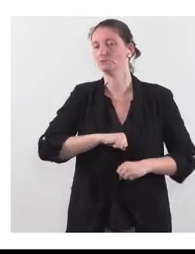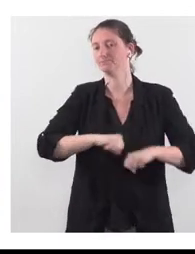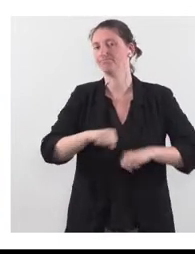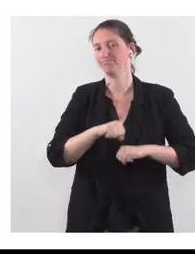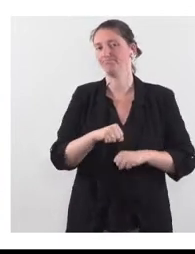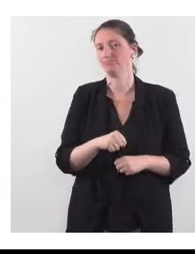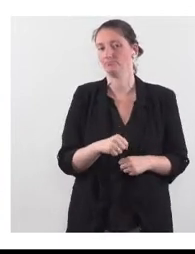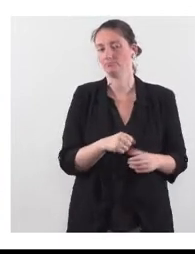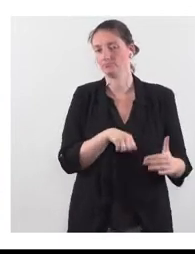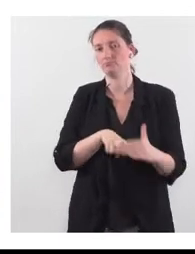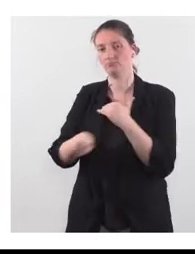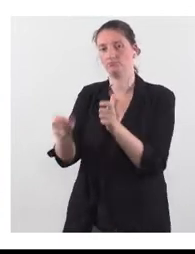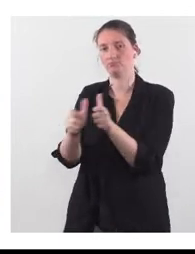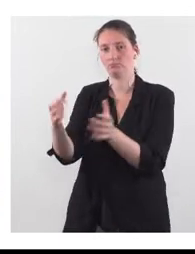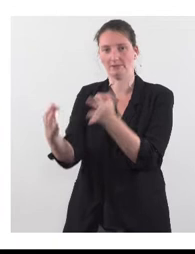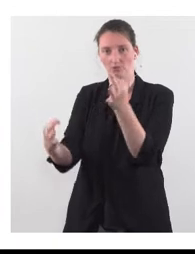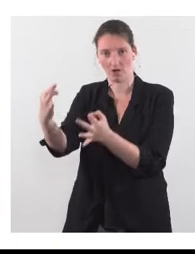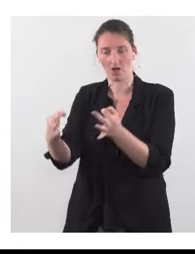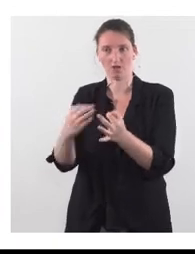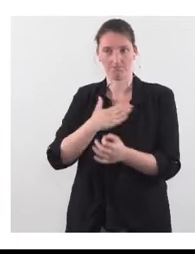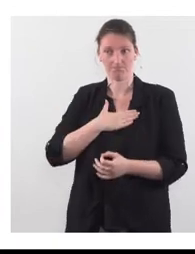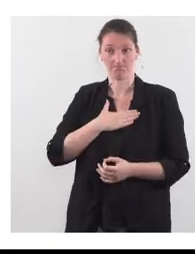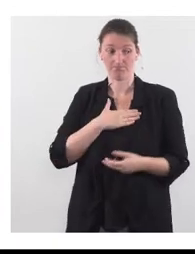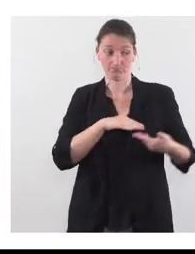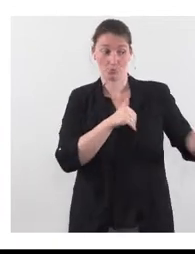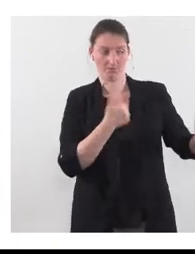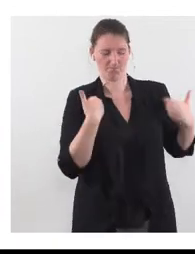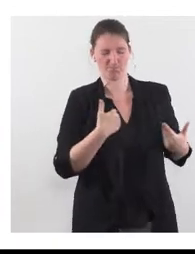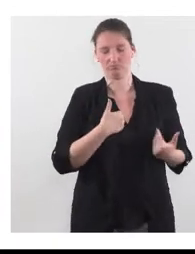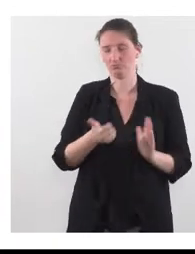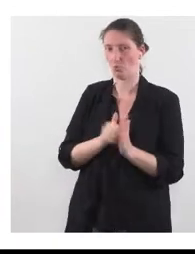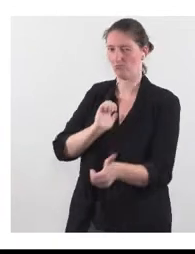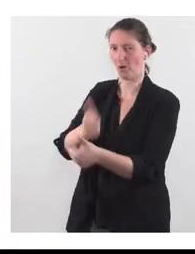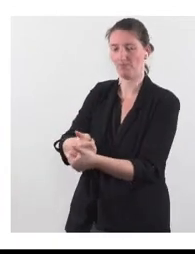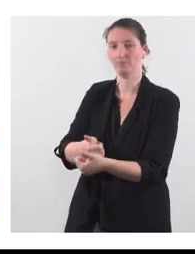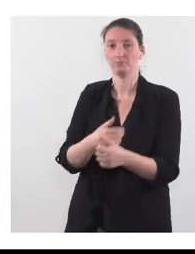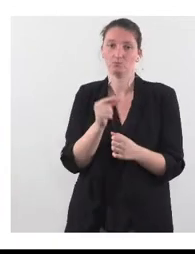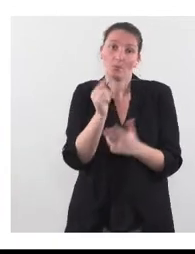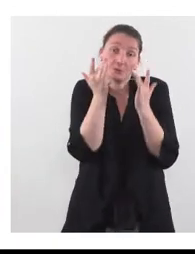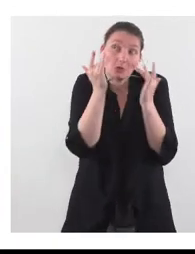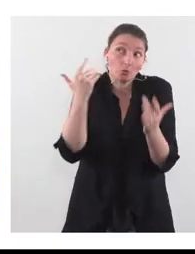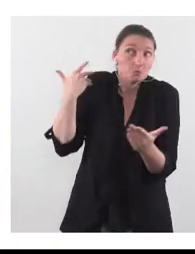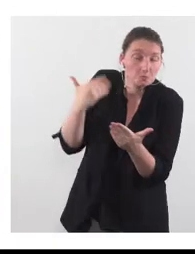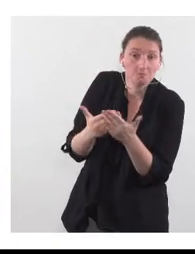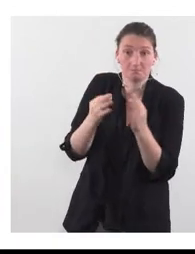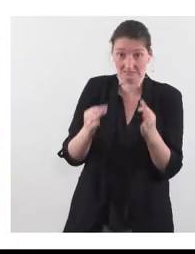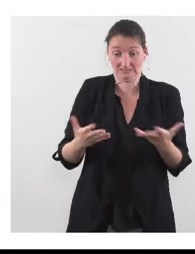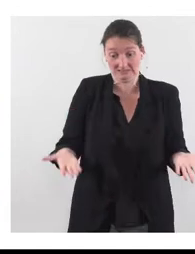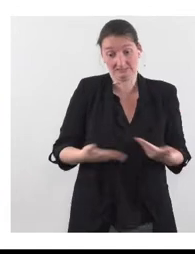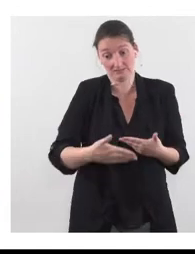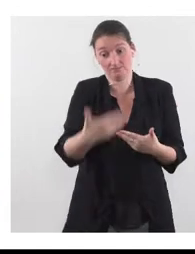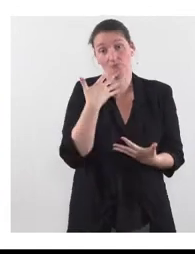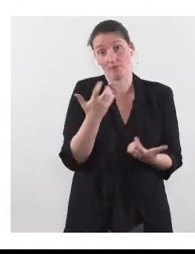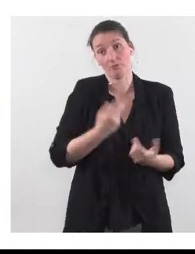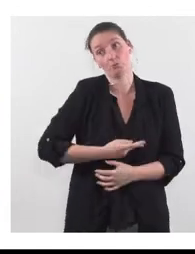aller au tribunal et nous avons pu exercer ce pouvoir. Nous avons donc un peu d'expérience dans ce domaine et nous aimerions pouvoir l'utiliser un peu